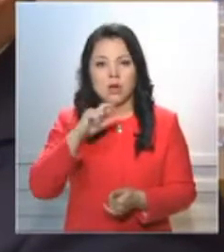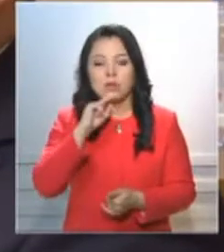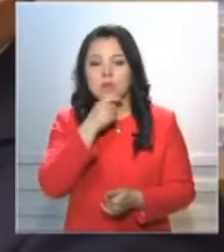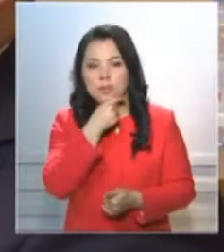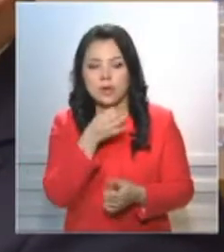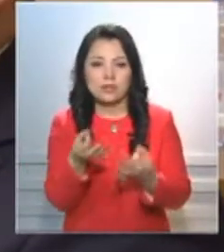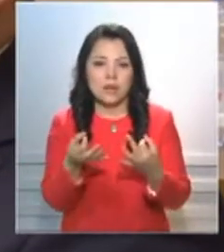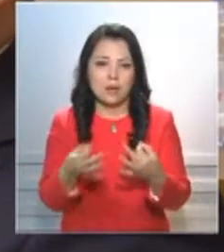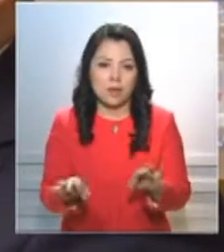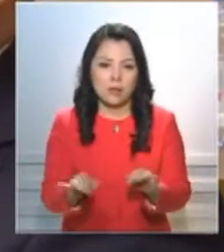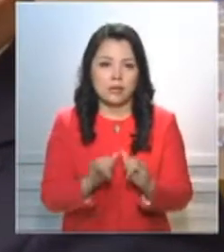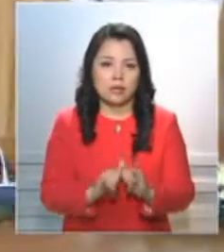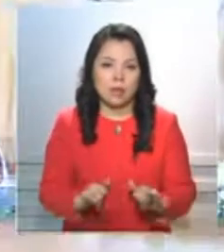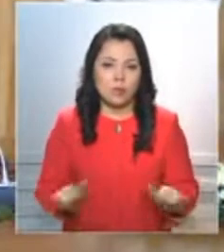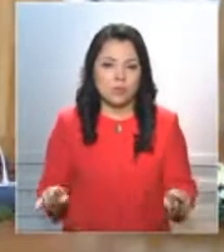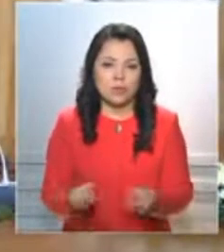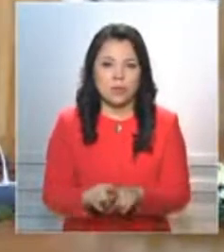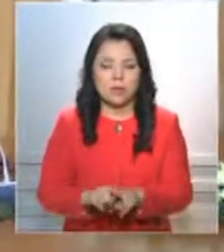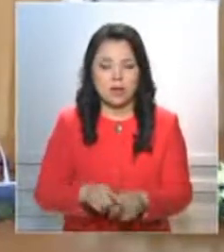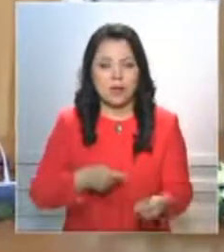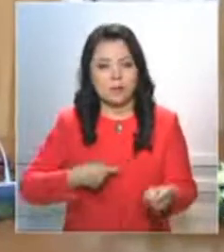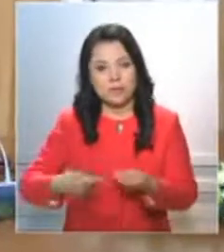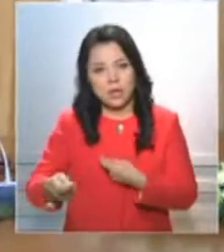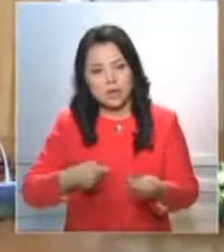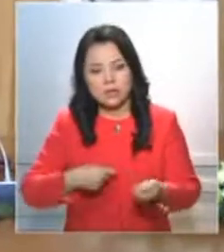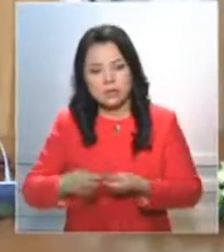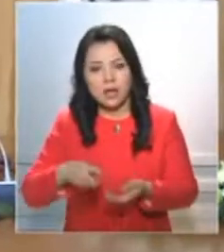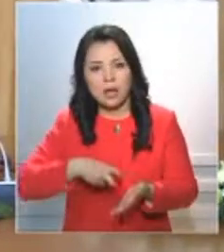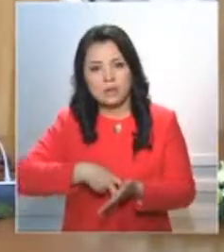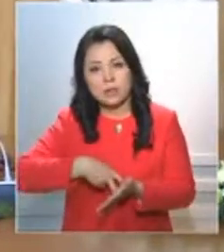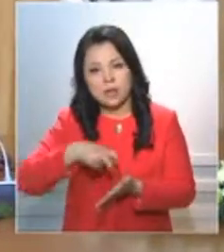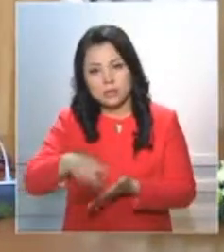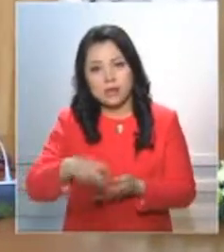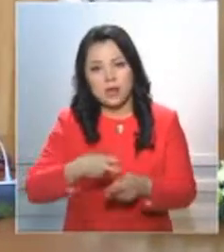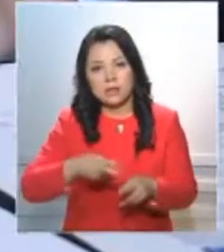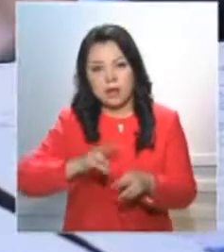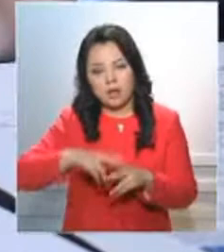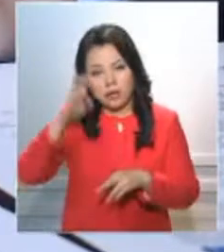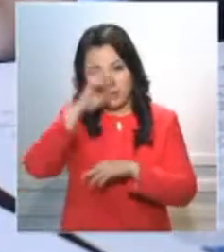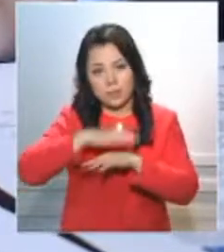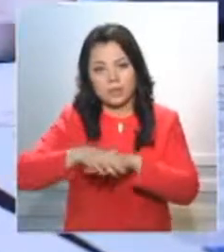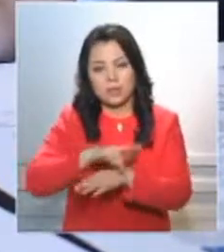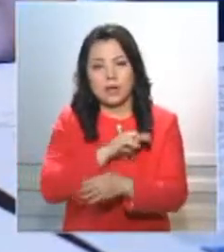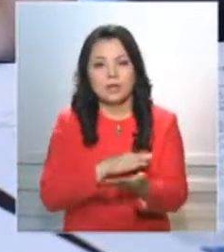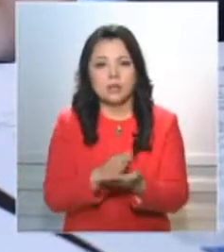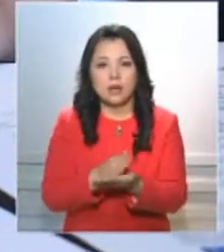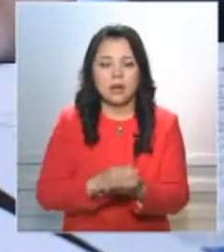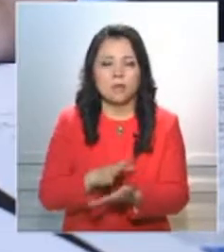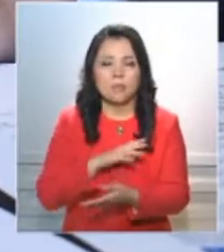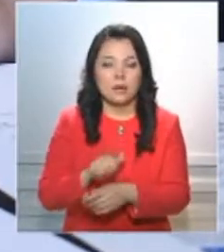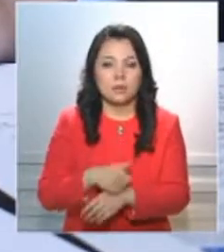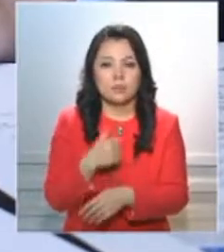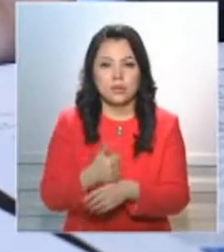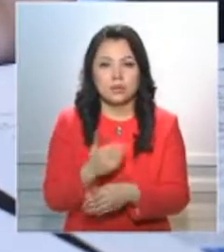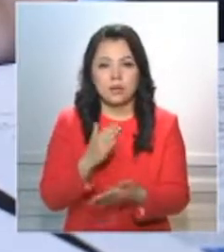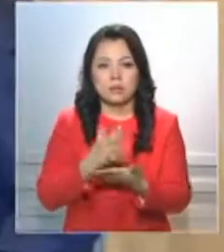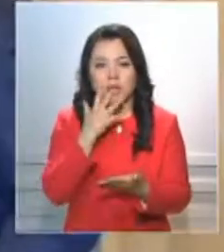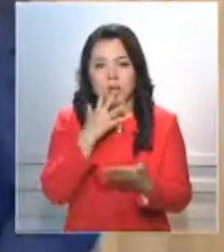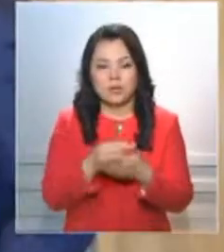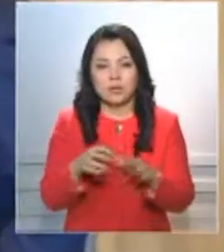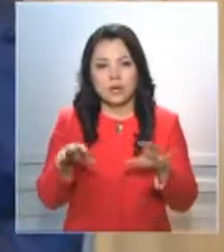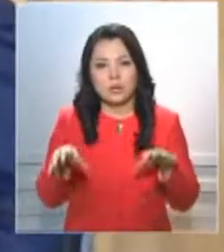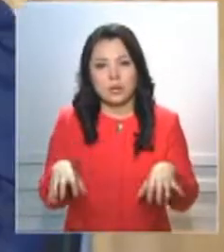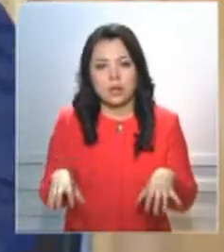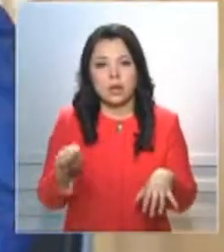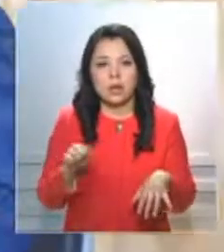даму ұйымы арасында ресми хат алмасу рәсімі өтті. Оған қоса мемлекеттік қызмет саласындағы өңірлік хабтың басқарушы комитет төрағасы Әлихан